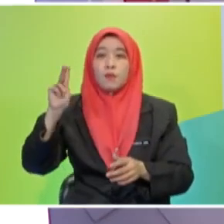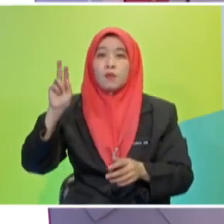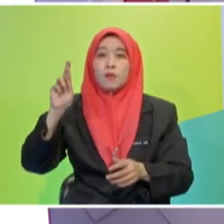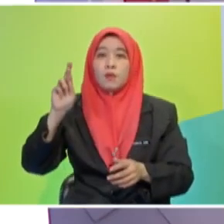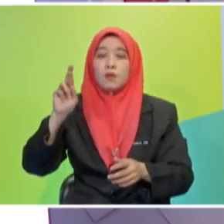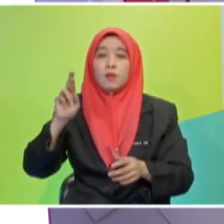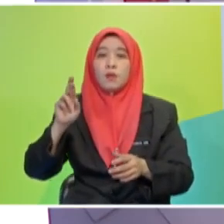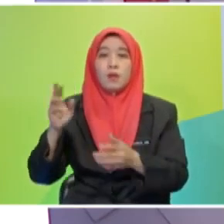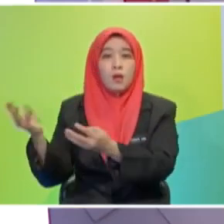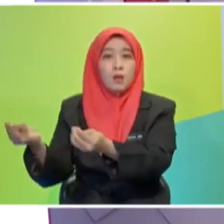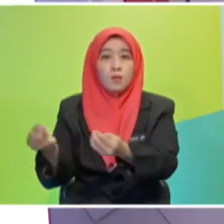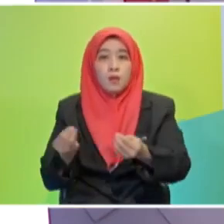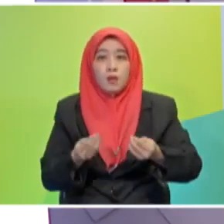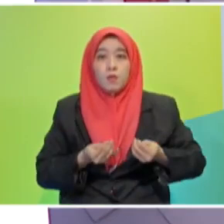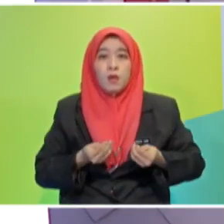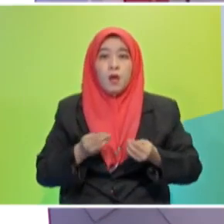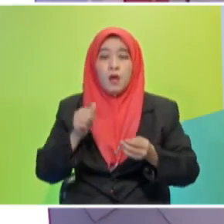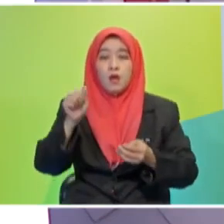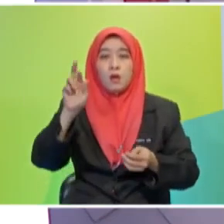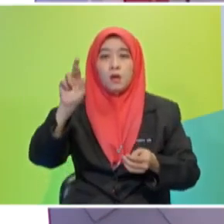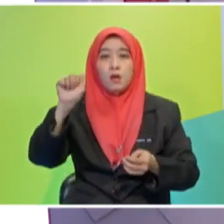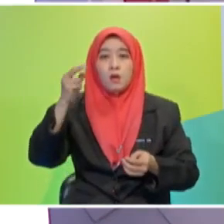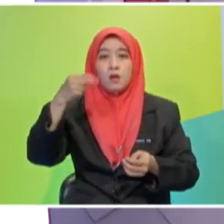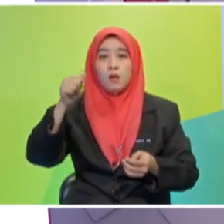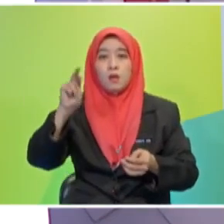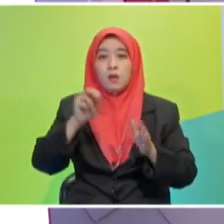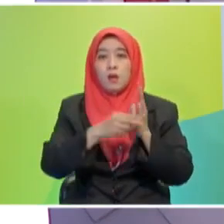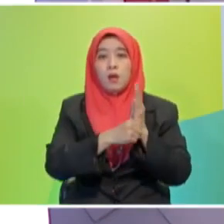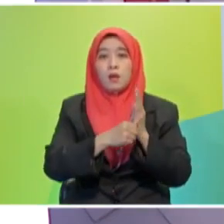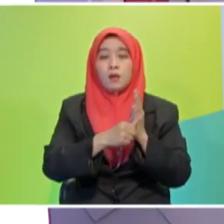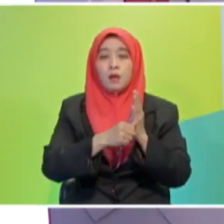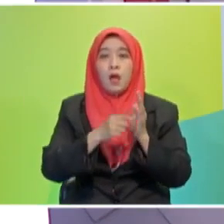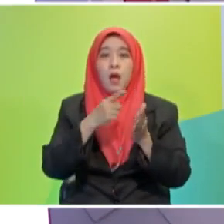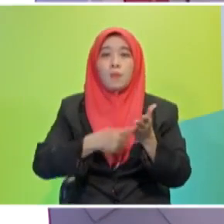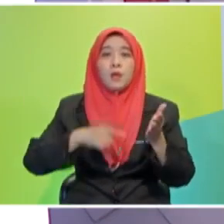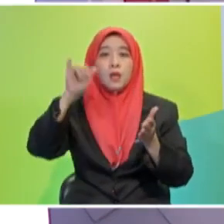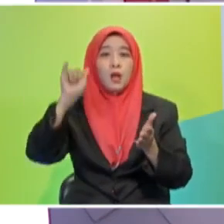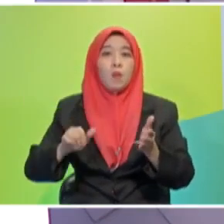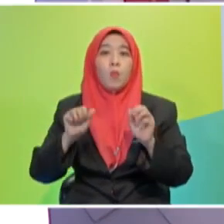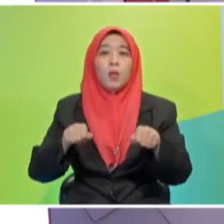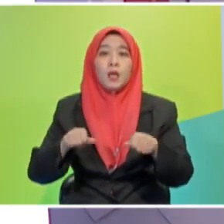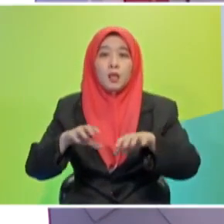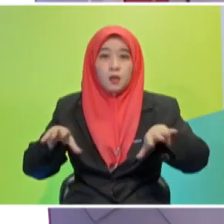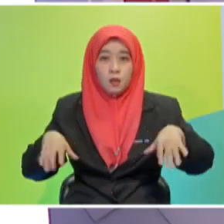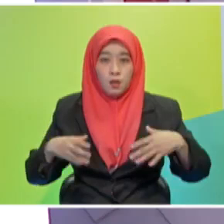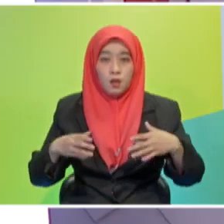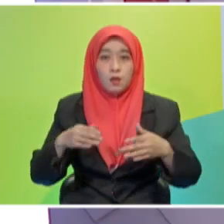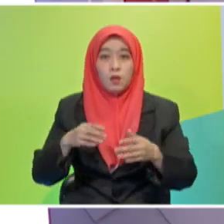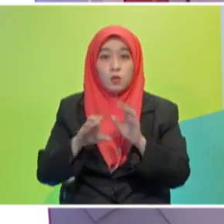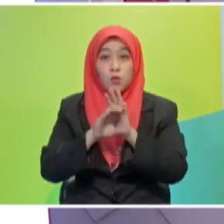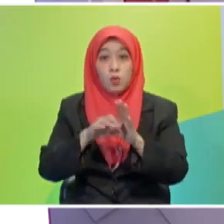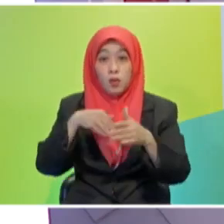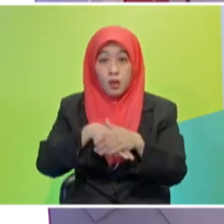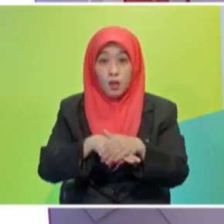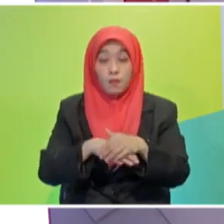arahan. Kita nak bagi arahan apa yang kita nak buat. Macam tadi dalam mesin basuh tadi kita